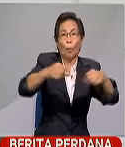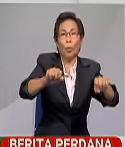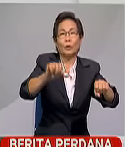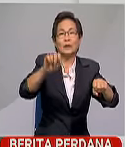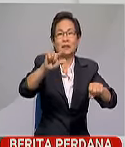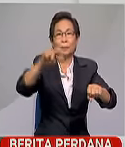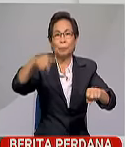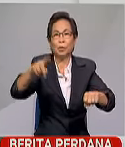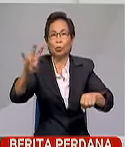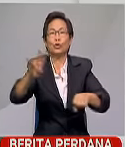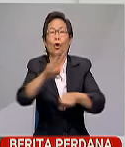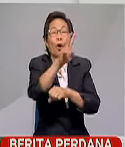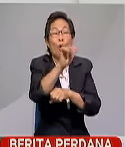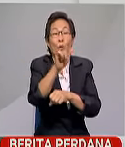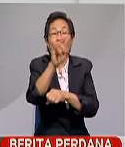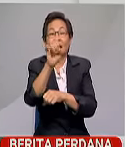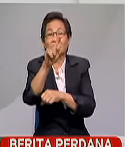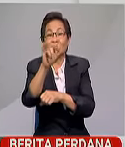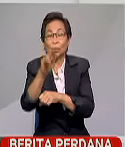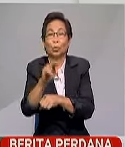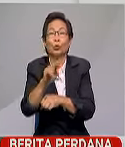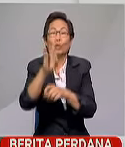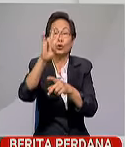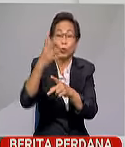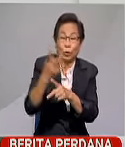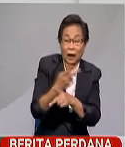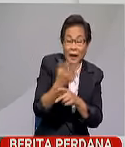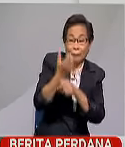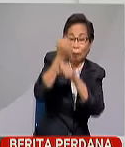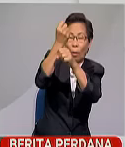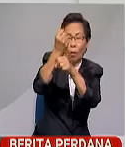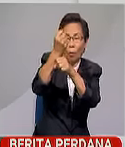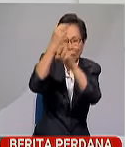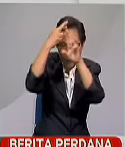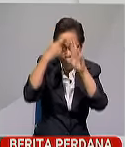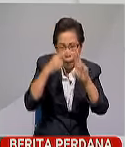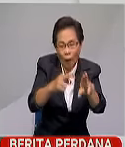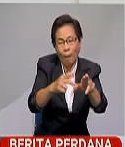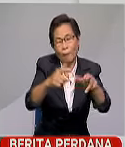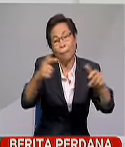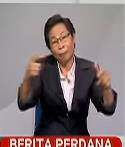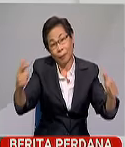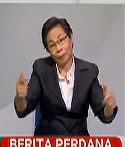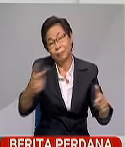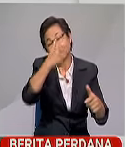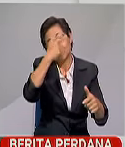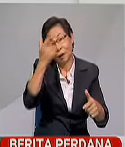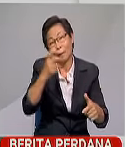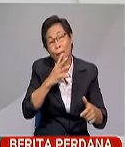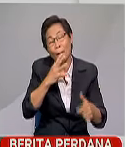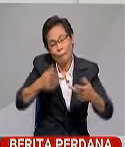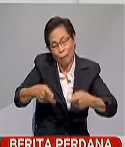kali Valentino Rossi untuk menyertai pasukan itu sebagai penghormatan besar. Ia juga disifatkan